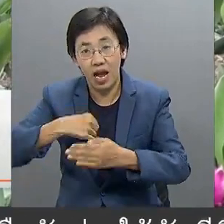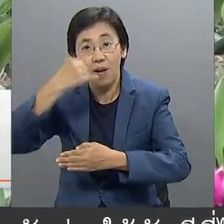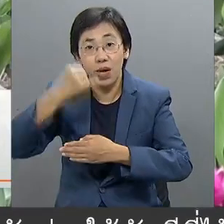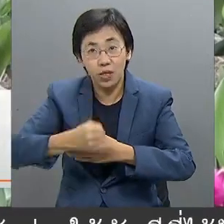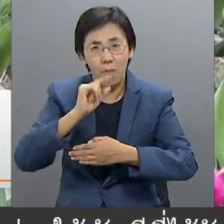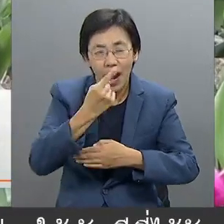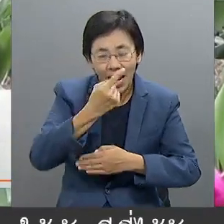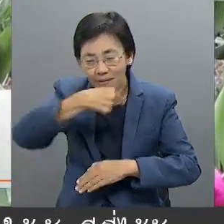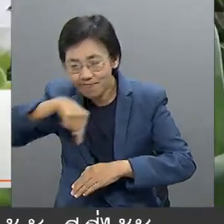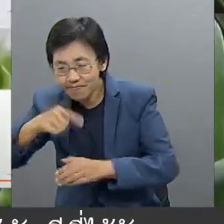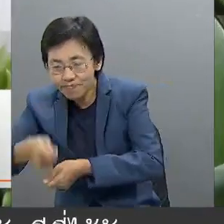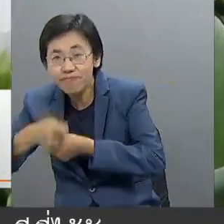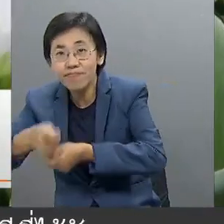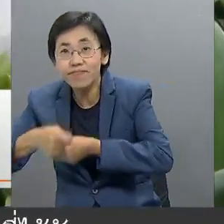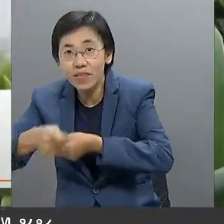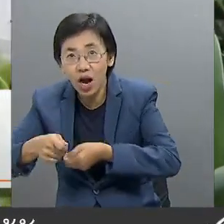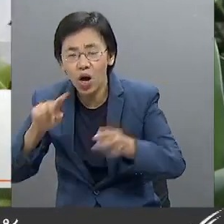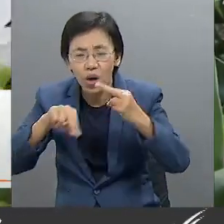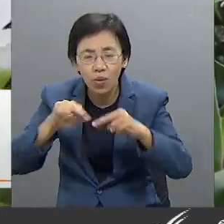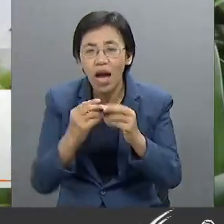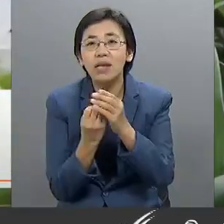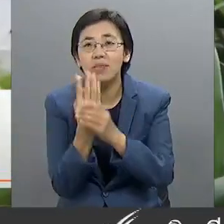ก็ดูแลต้นไม้ด้วยตัวเองหมด